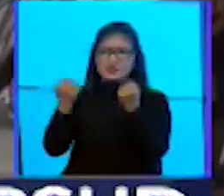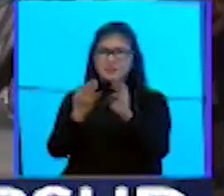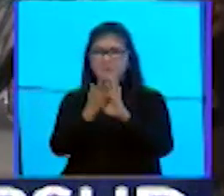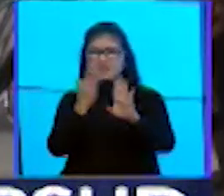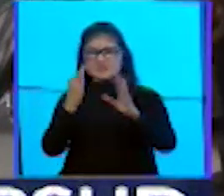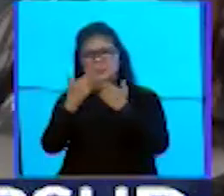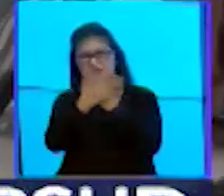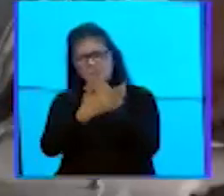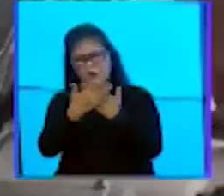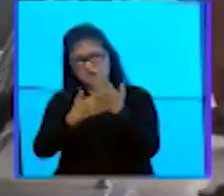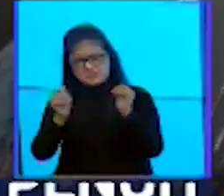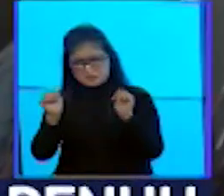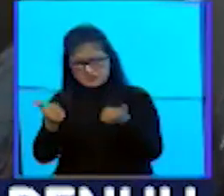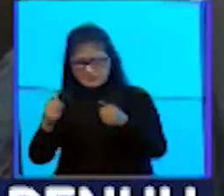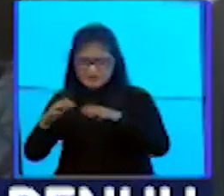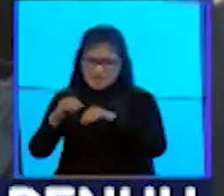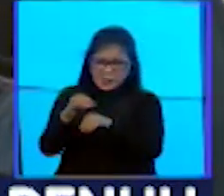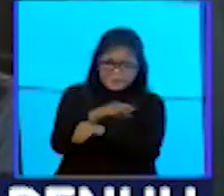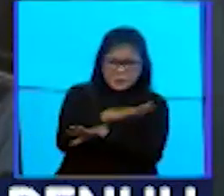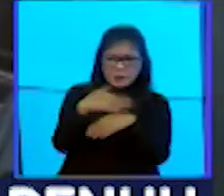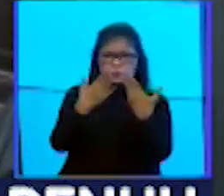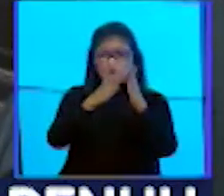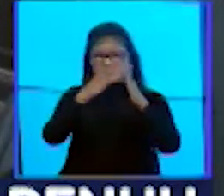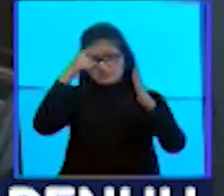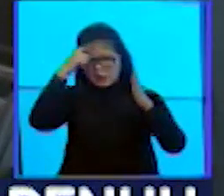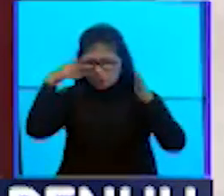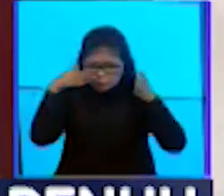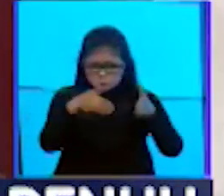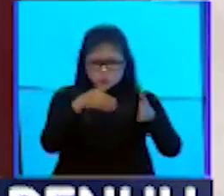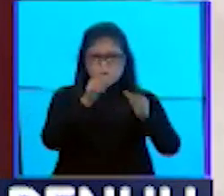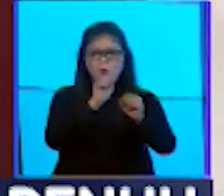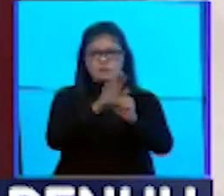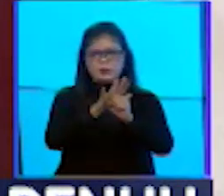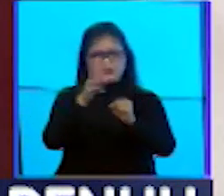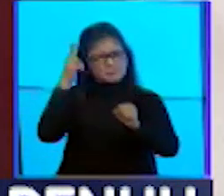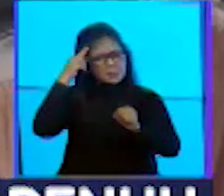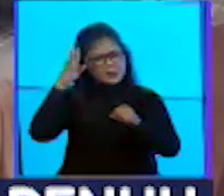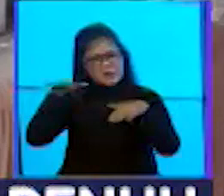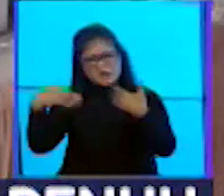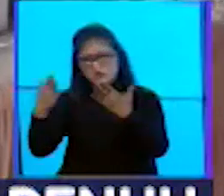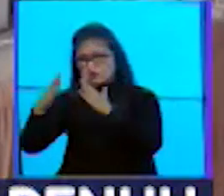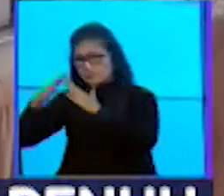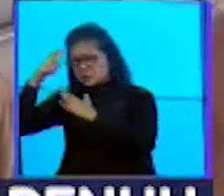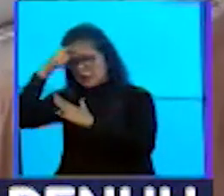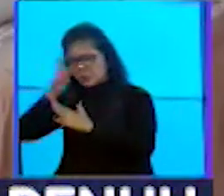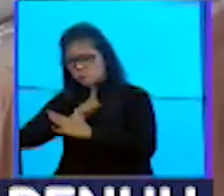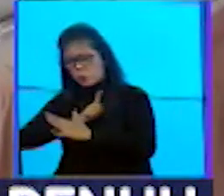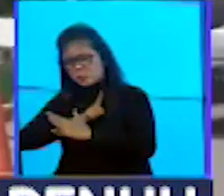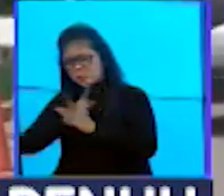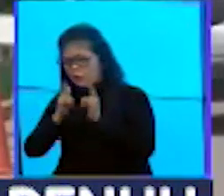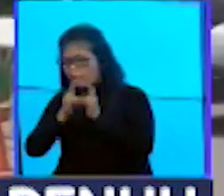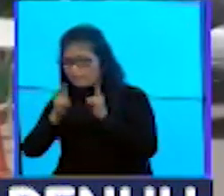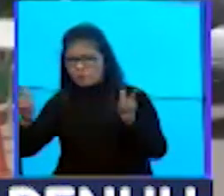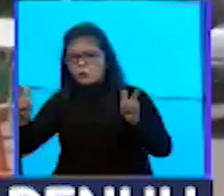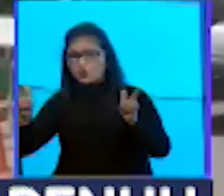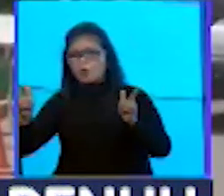kasus COVID-19 hampir seluruh rumah sakit rujukan COVID-19, baik rumah sakit pemerintah maupun swasta di Tegal terisi penuh oleh pasien